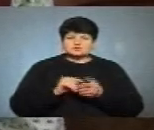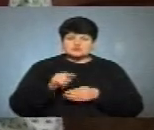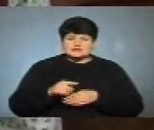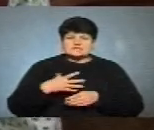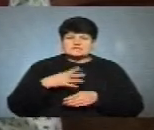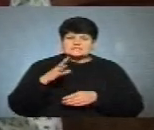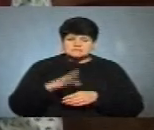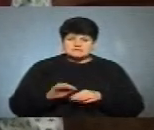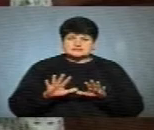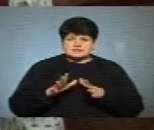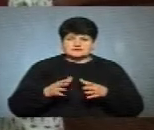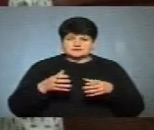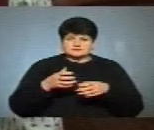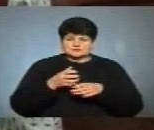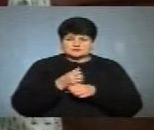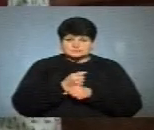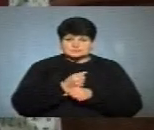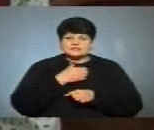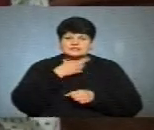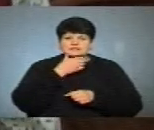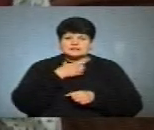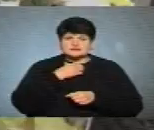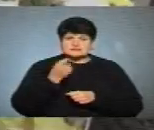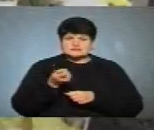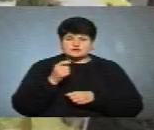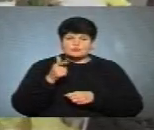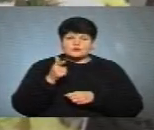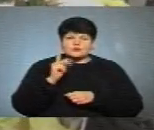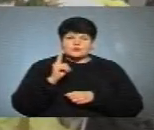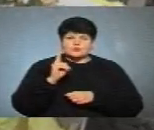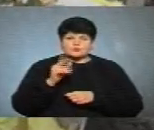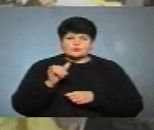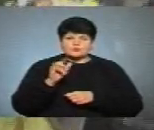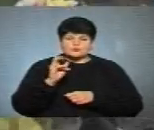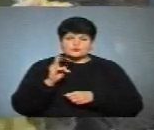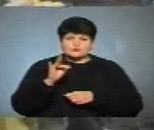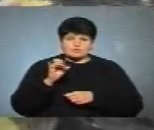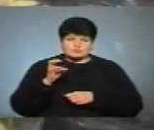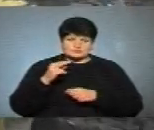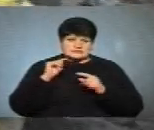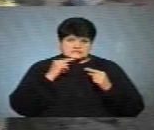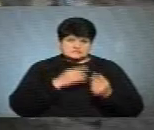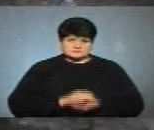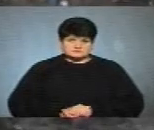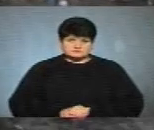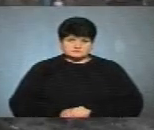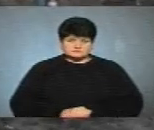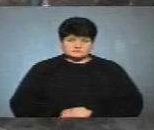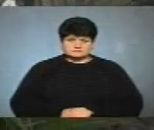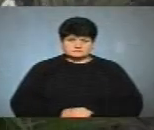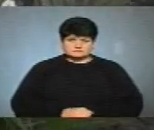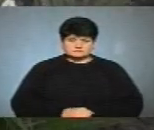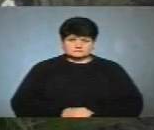смерть настала від перекриття дихальних шляхів зерном кукурудзи. Любов Гадомська, Василь Панчук. Новини на